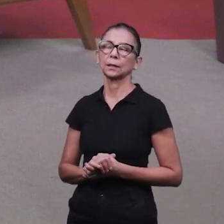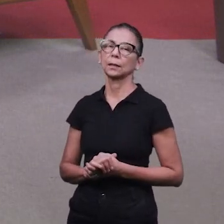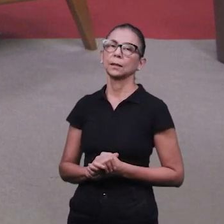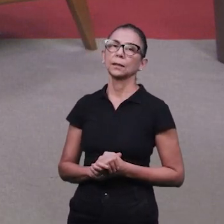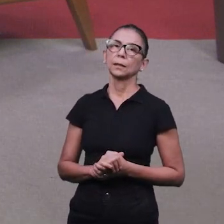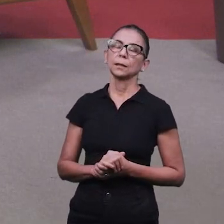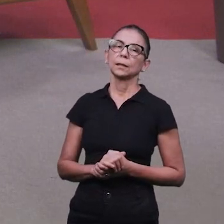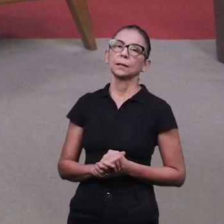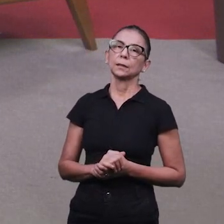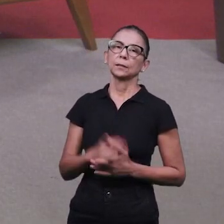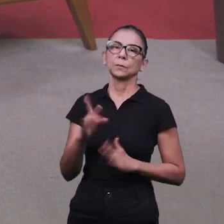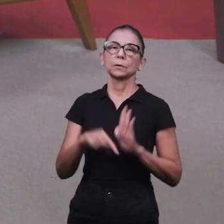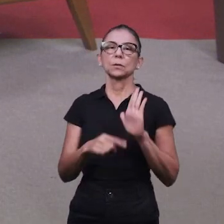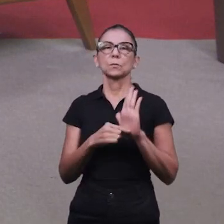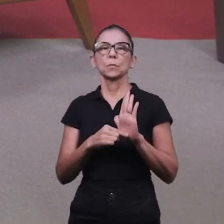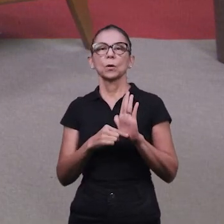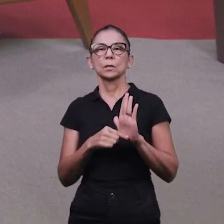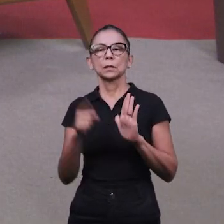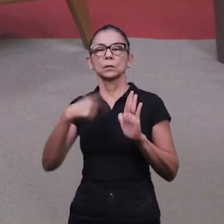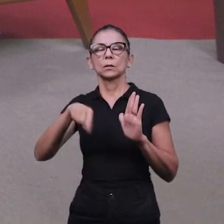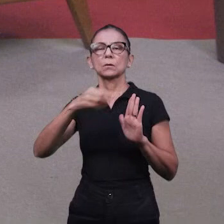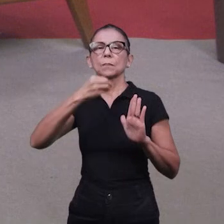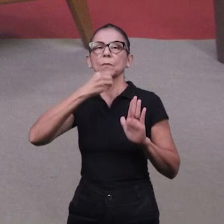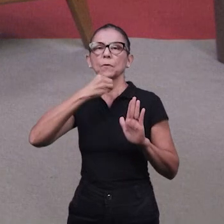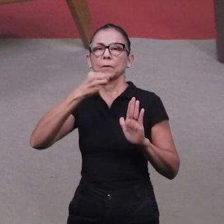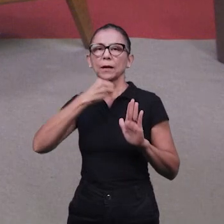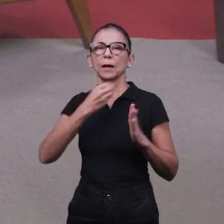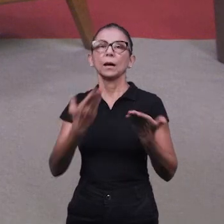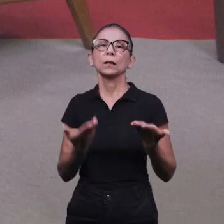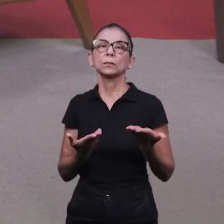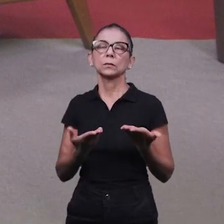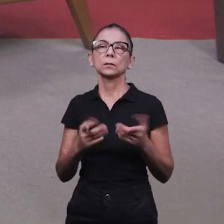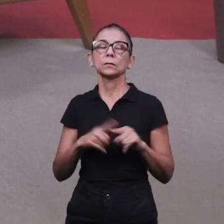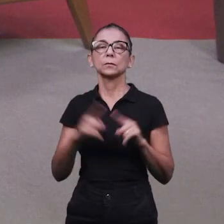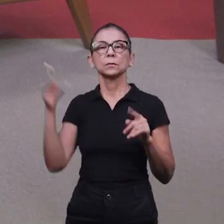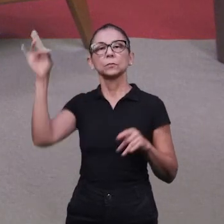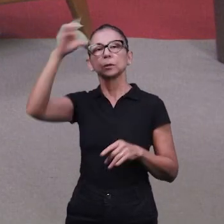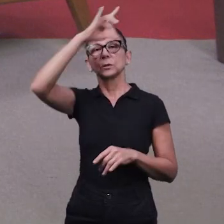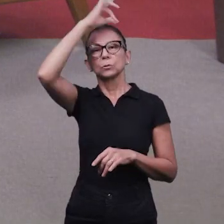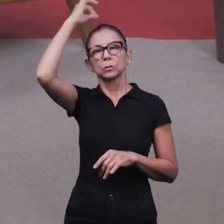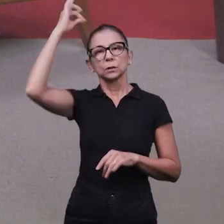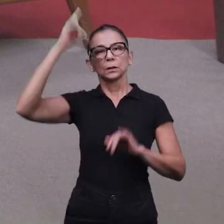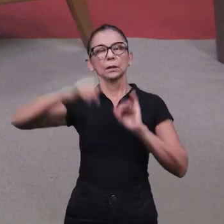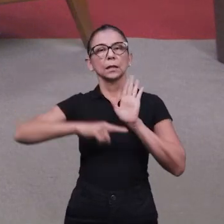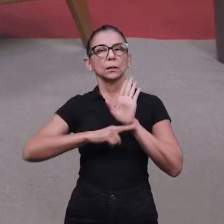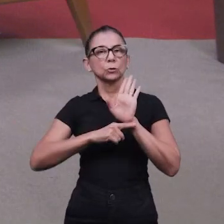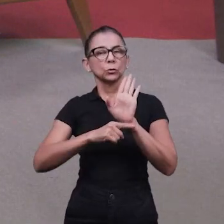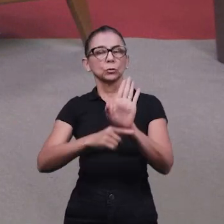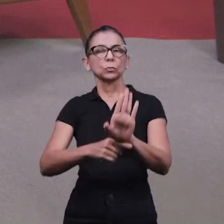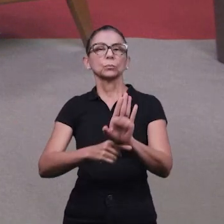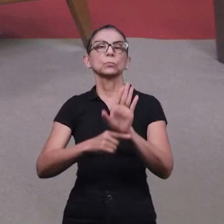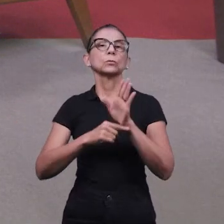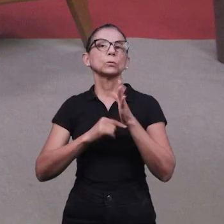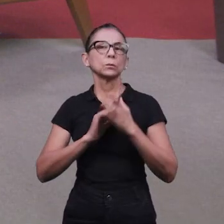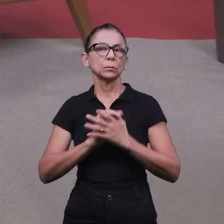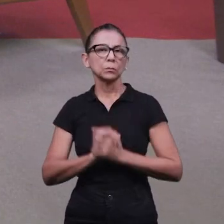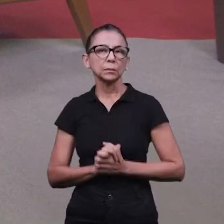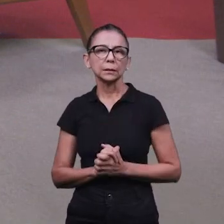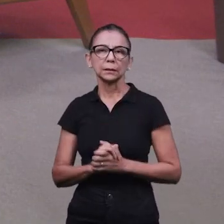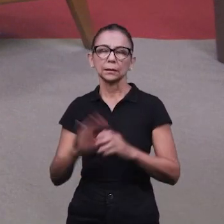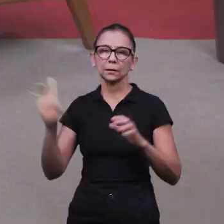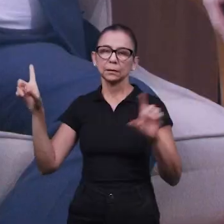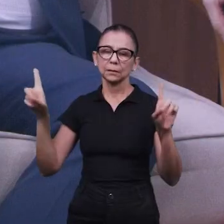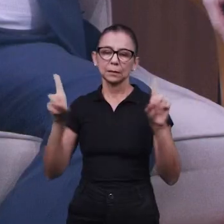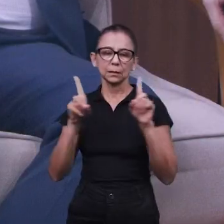sur nos faiblesses. C'est quoi la faiblesse? Mais qui n'a pas de faiblesse? Mais le Saint-Esprit nous aide parce qu'il est le